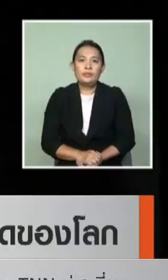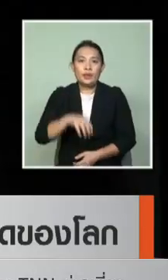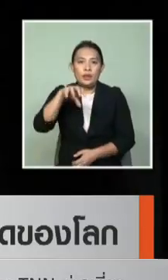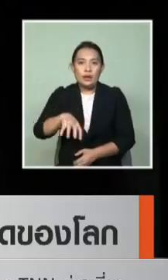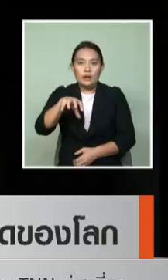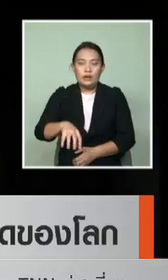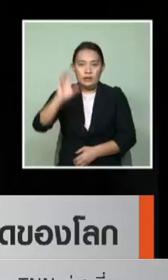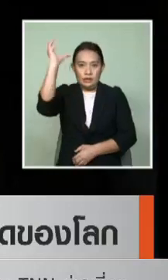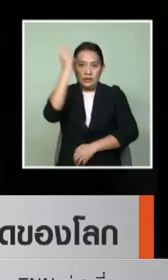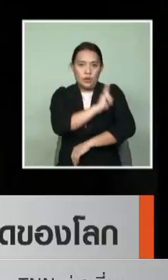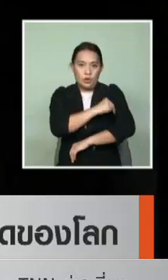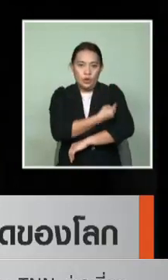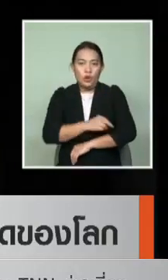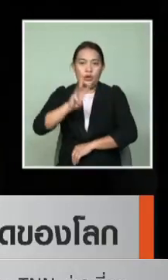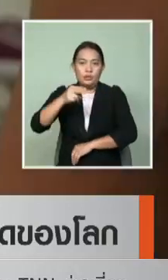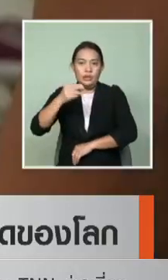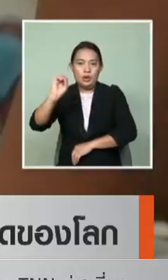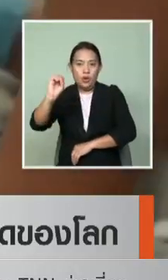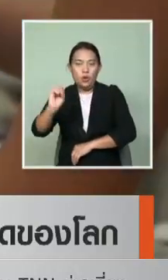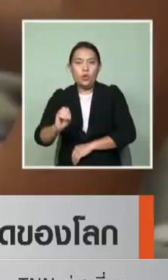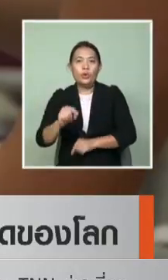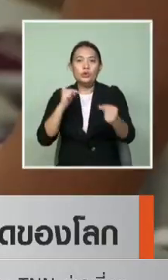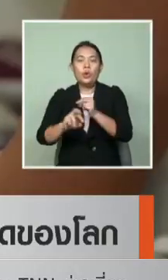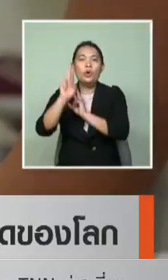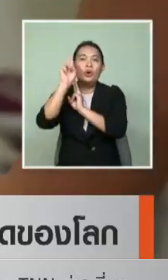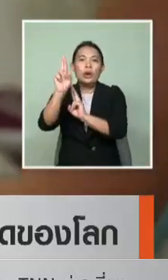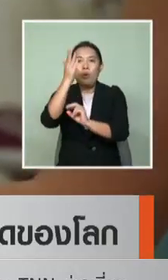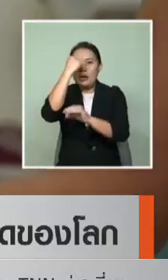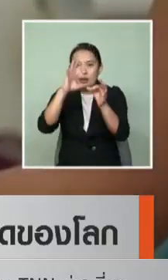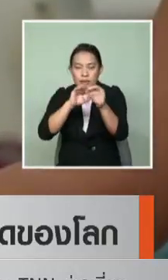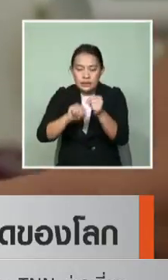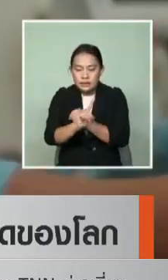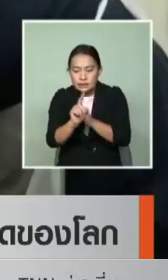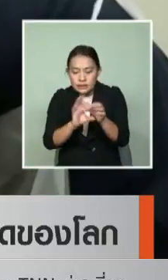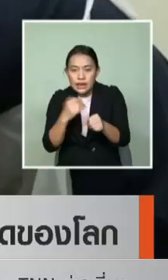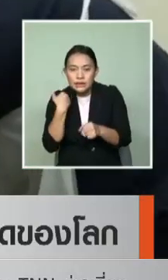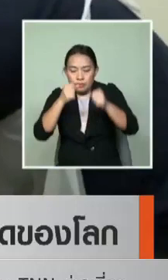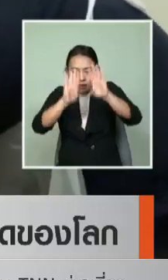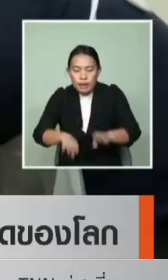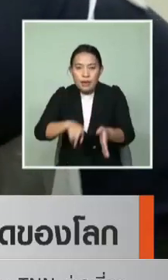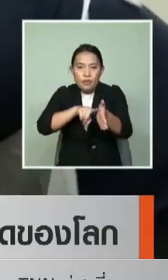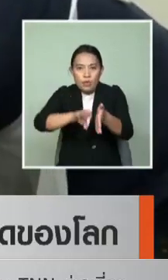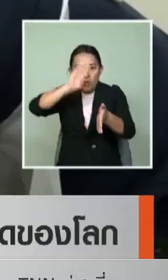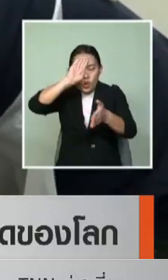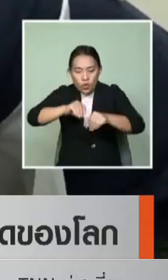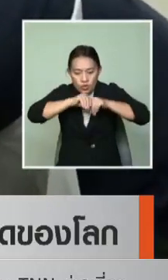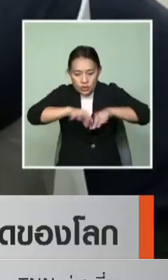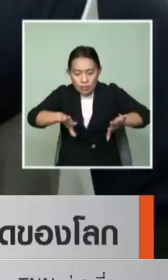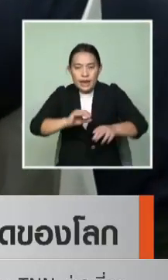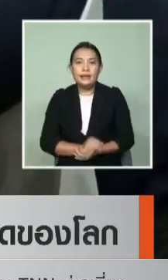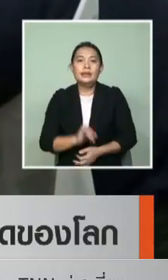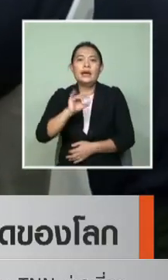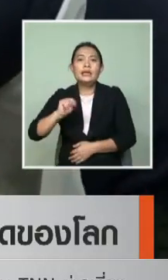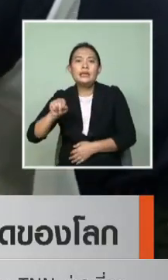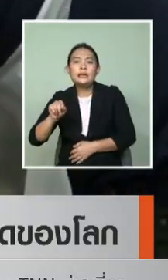คยเตือนแล้วนะคะว่าให้ระวัง infodemicมันมาพร้อมๆกับแพนเดมิกที่เป็นโรคระบาดค่ะอินโฟเดมิกก็คือการ